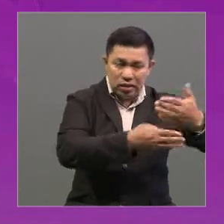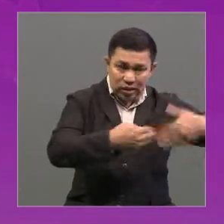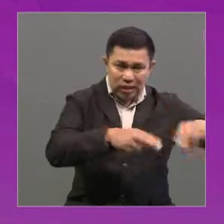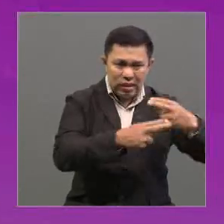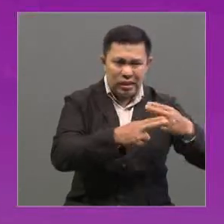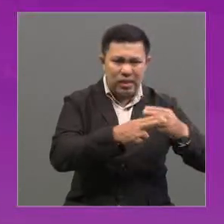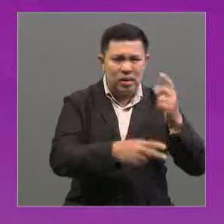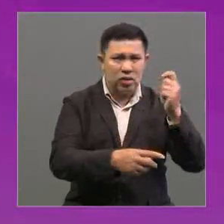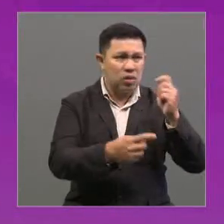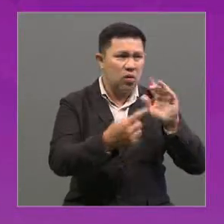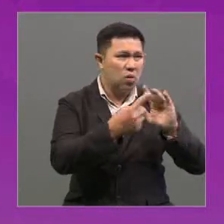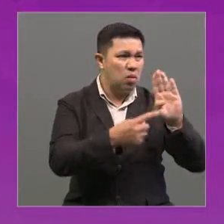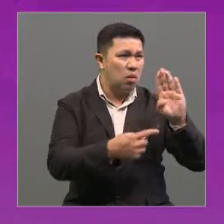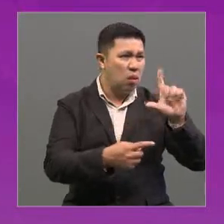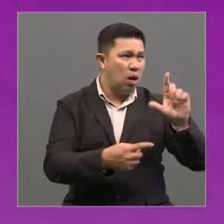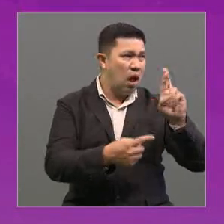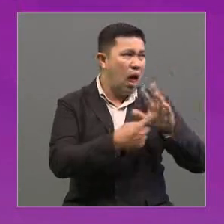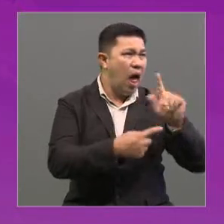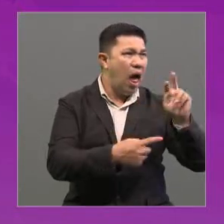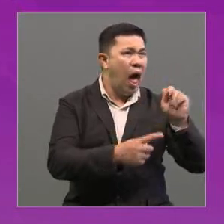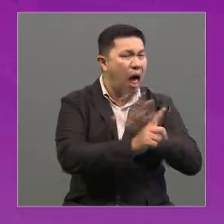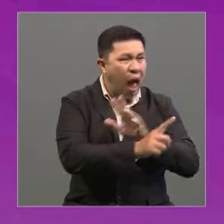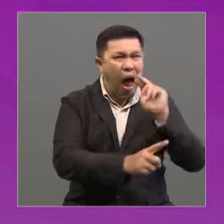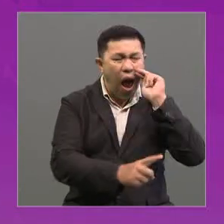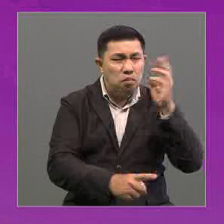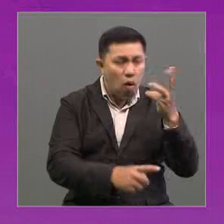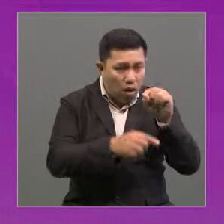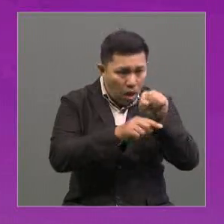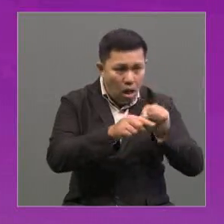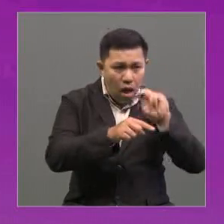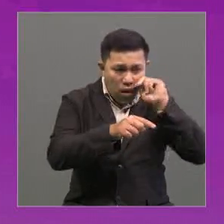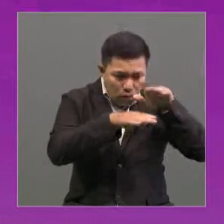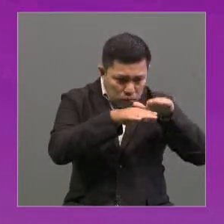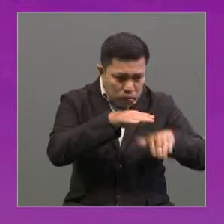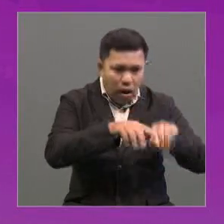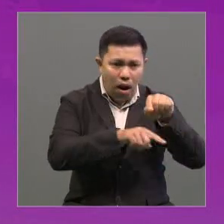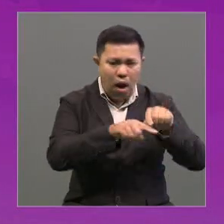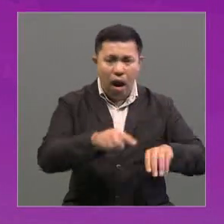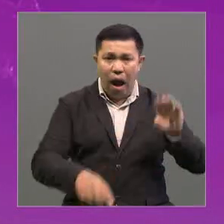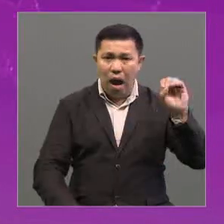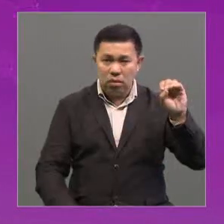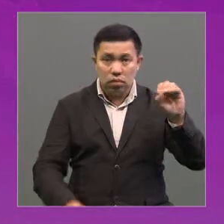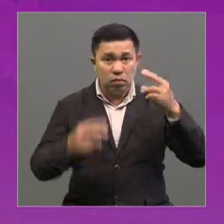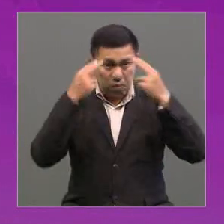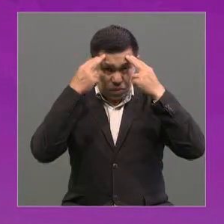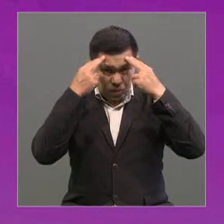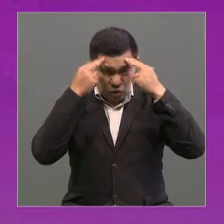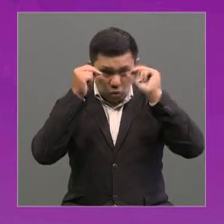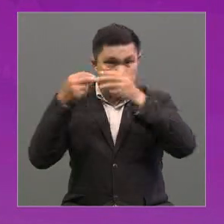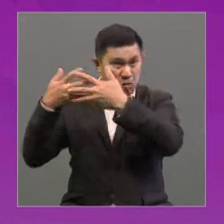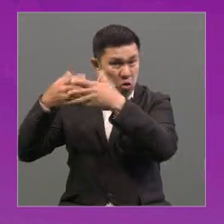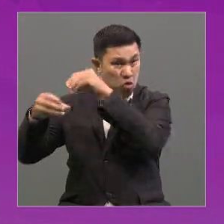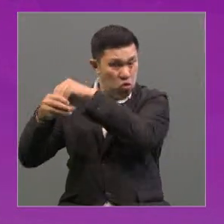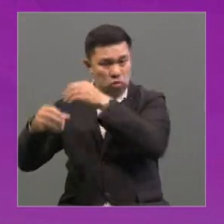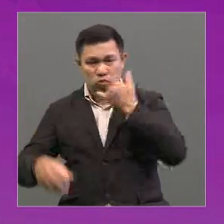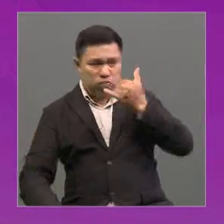ปรากฏว่าน้ำน้อยเหลือเกินตอนนี้เขื่อนอุบลรัตน์เนี่ยมีไม่ถึง 50%นะคะถ้านายกก็เลยสั่งการทางไกลเลยนะจากสหรัฐ